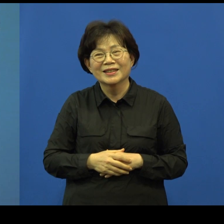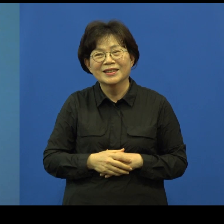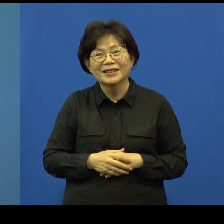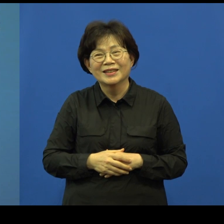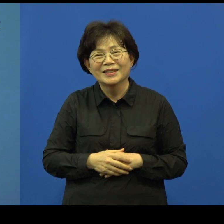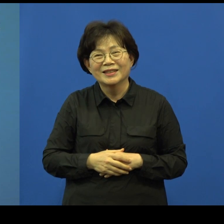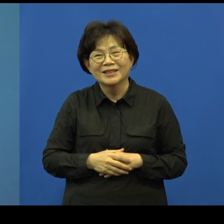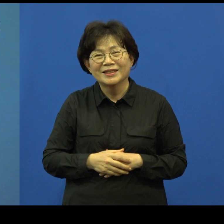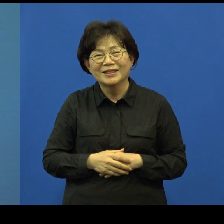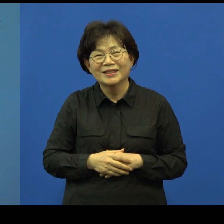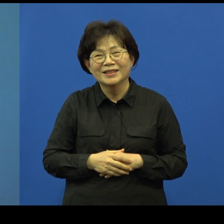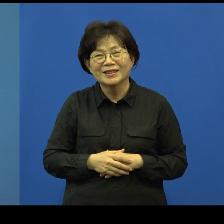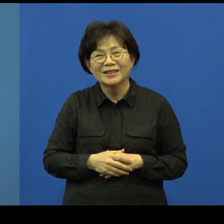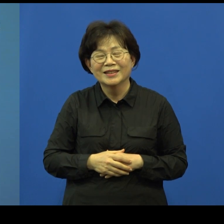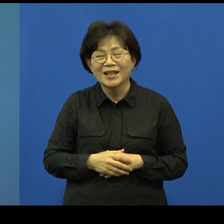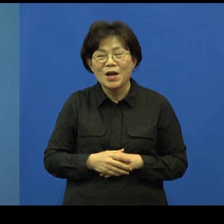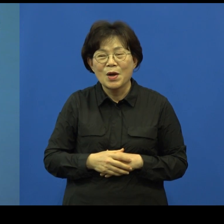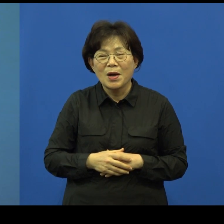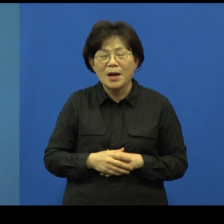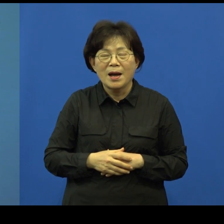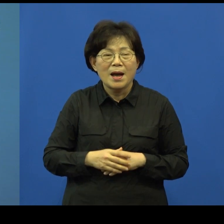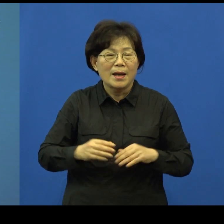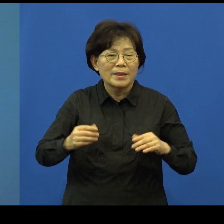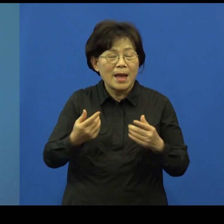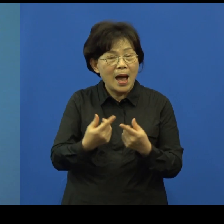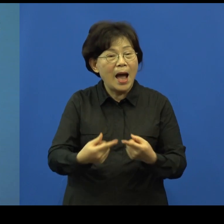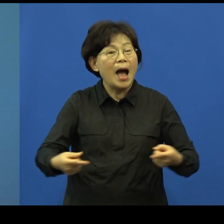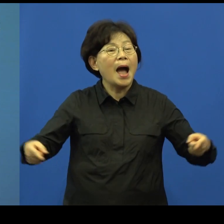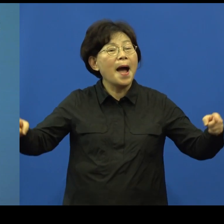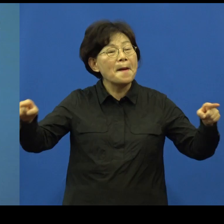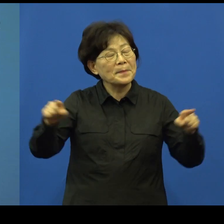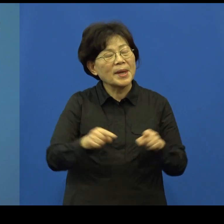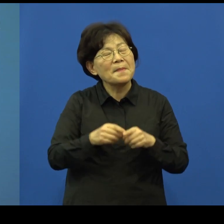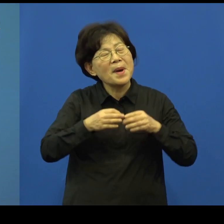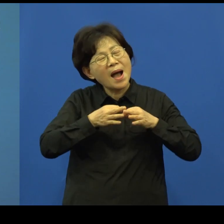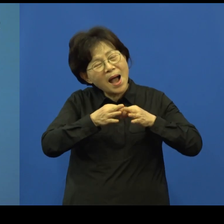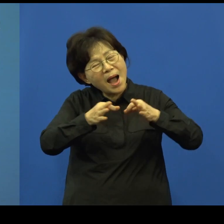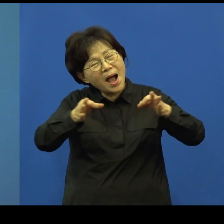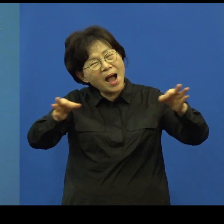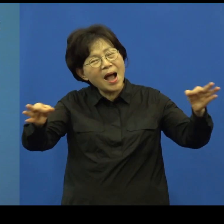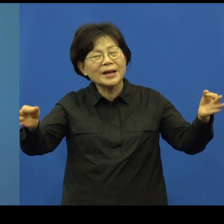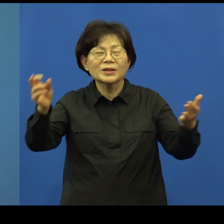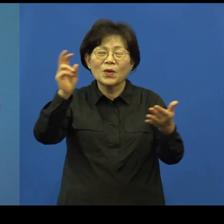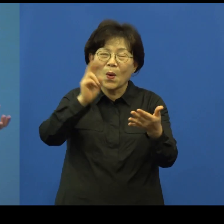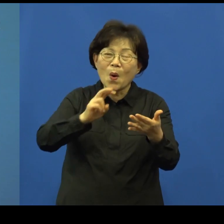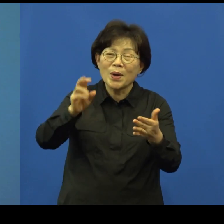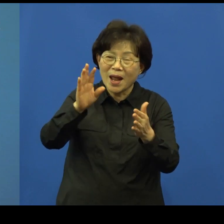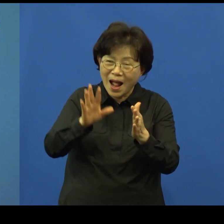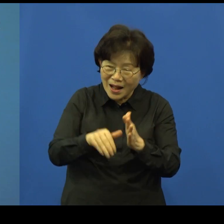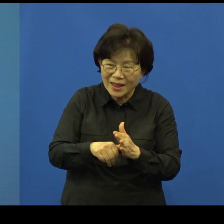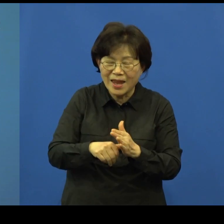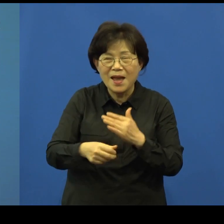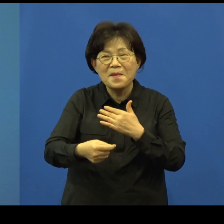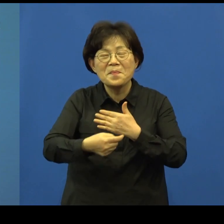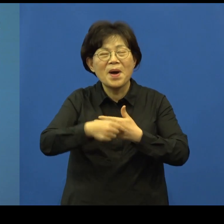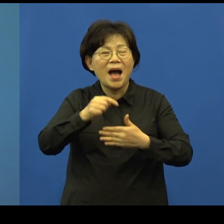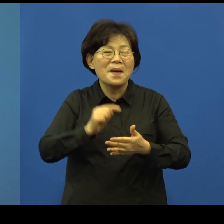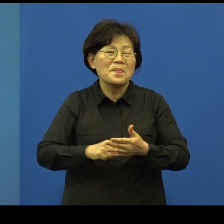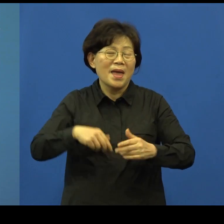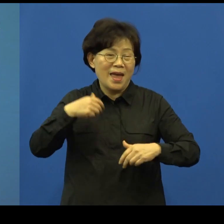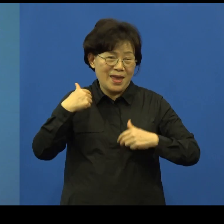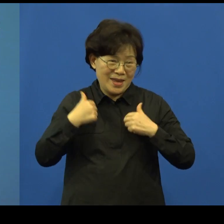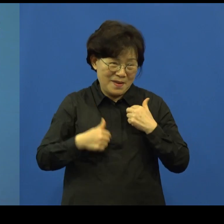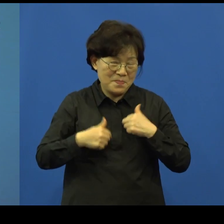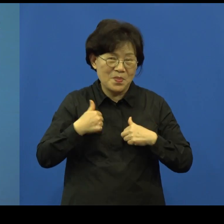뭐가 있는 거죠, 그죠? 출렁하는 게 있는 거예요. 같이 감격하고 기뻐하고 환희하고. 이게 축제잖아요, 축제.